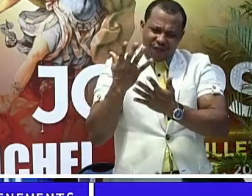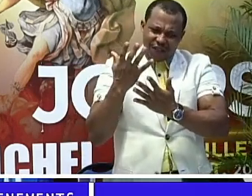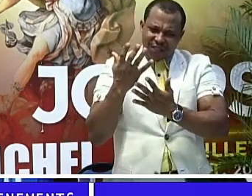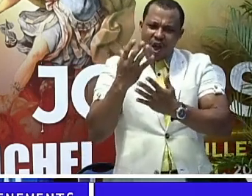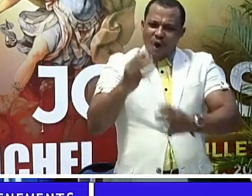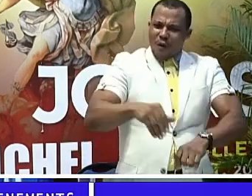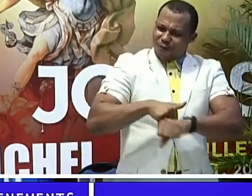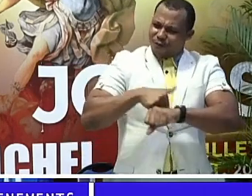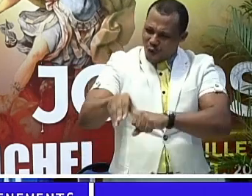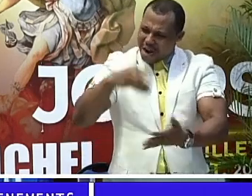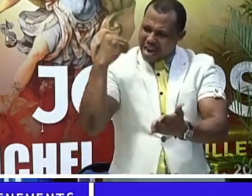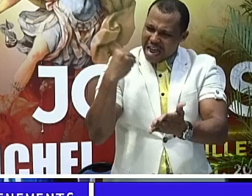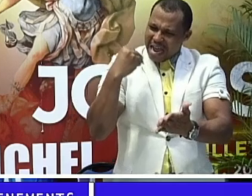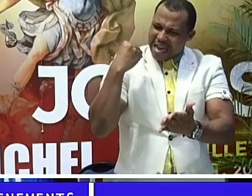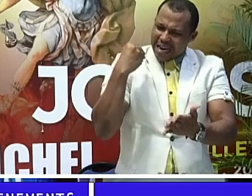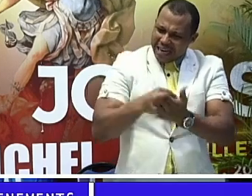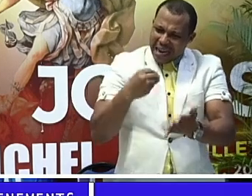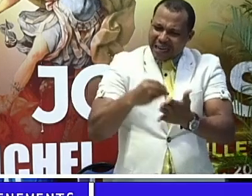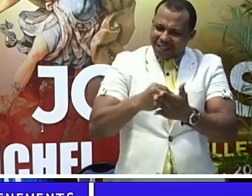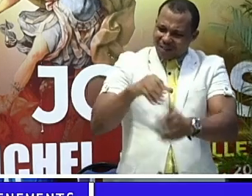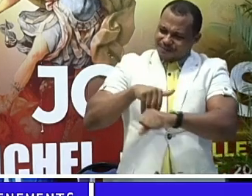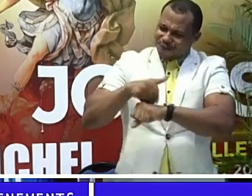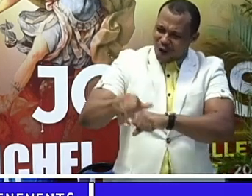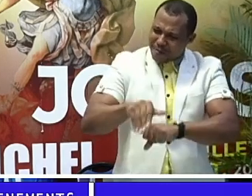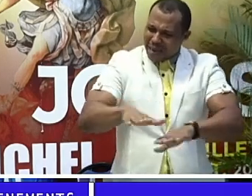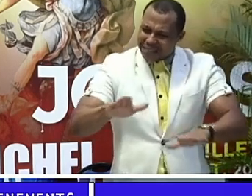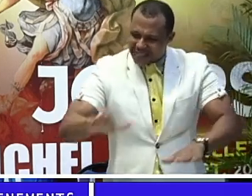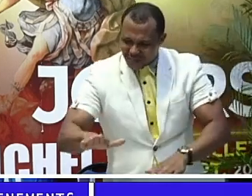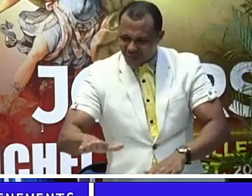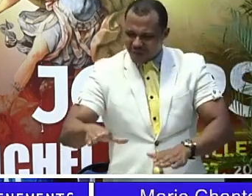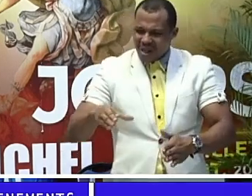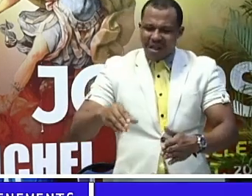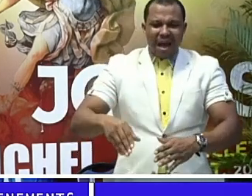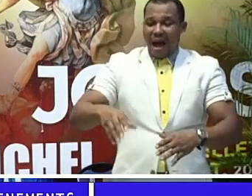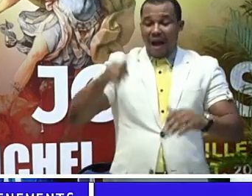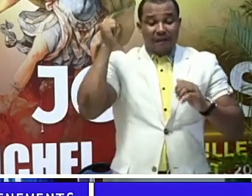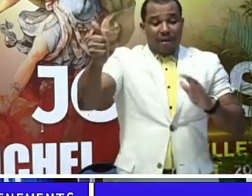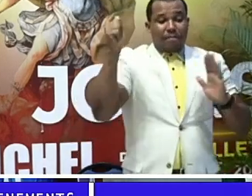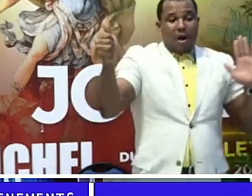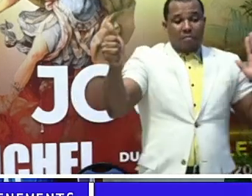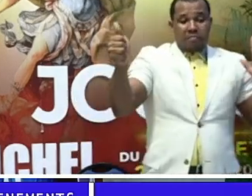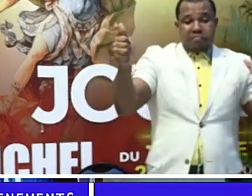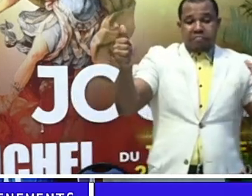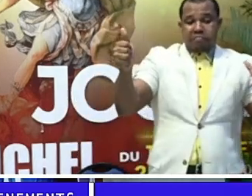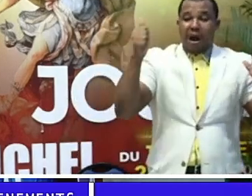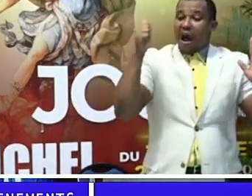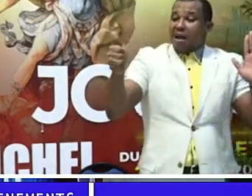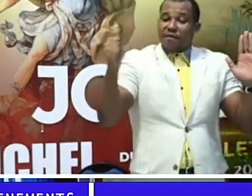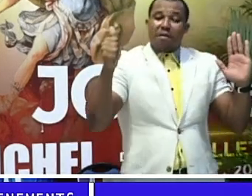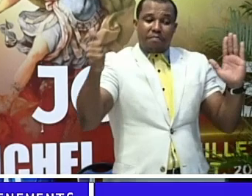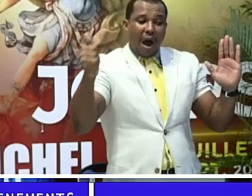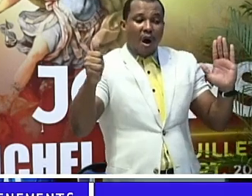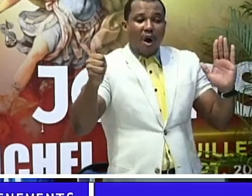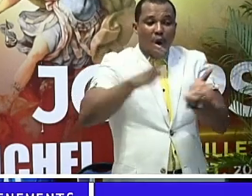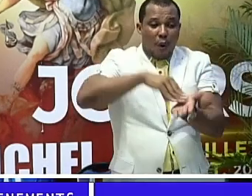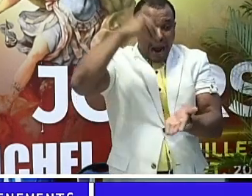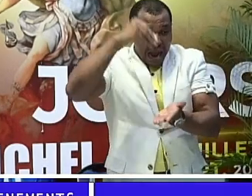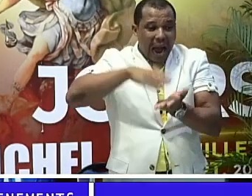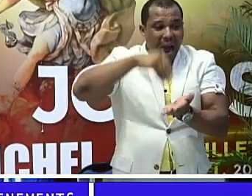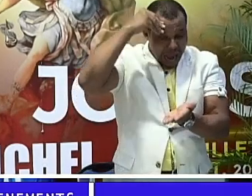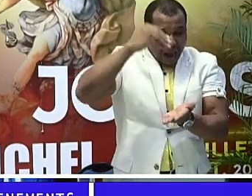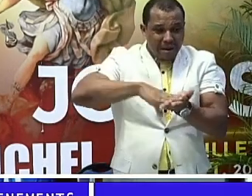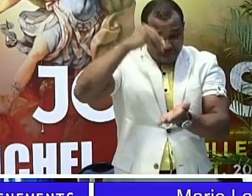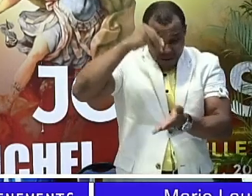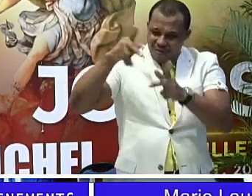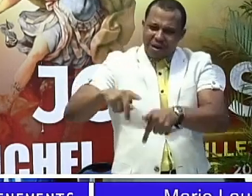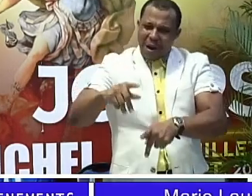plaisir, n'achete bagay chè, voye ba ti moun pour grand merci, ça fait ou? Parce que c'est apprendre moun nan pour le papa reçu